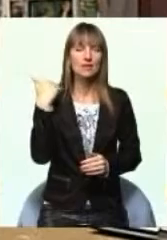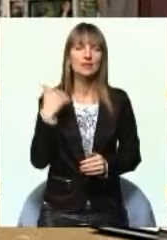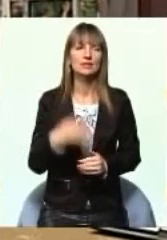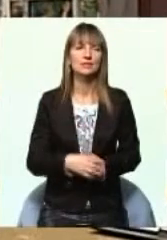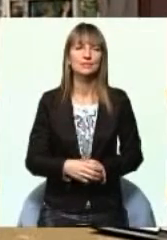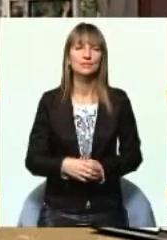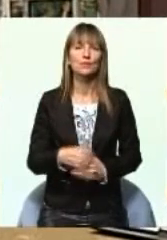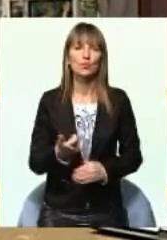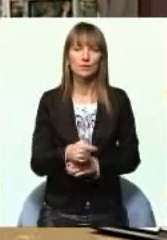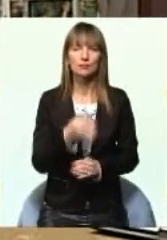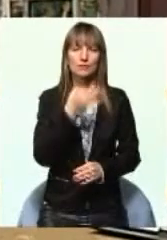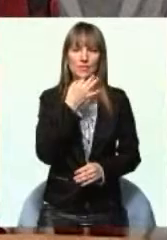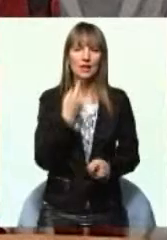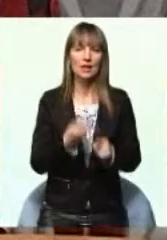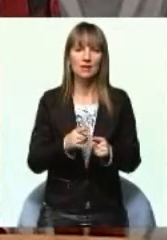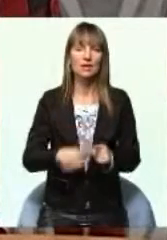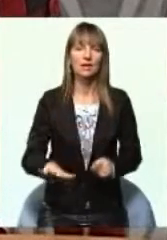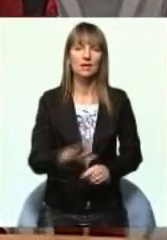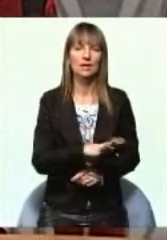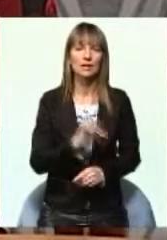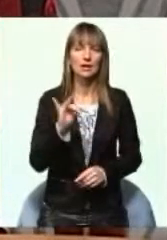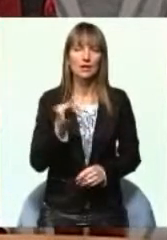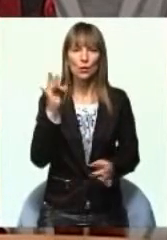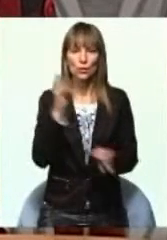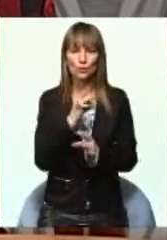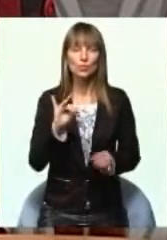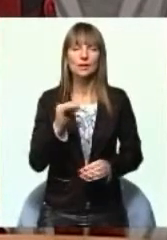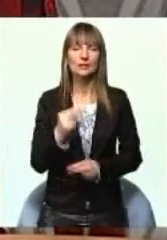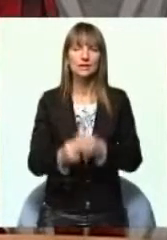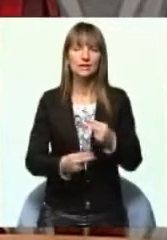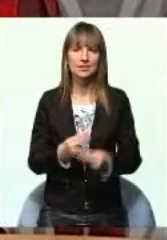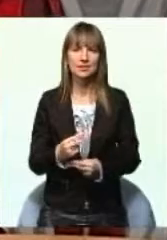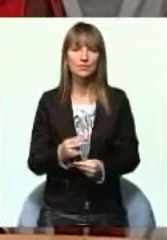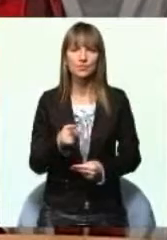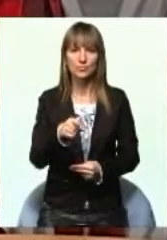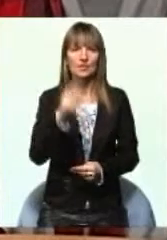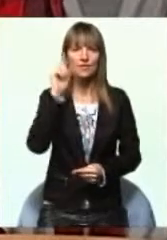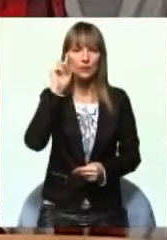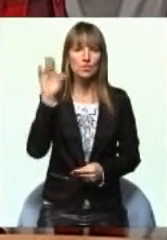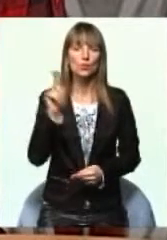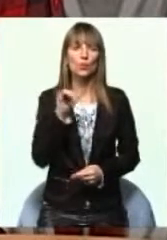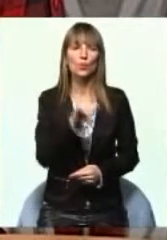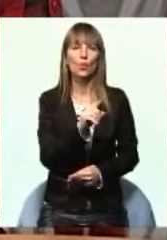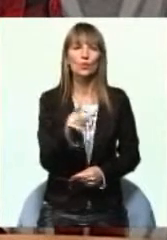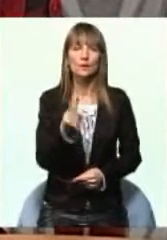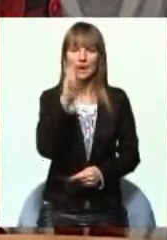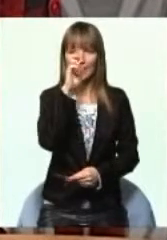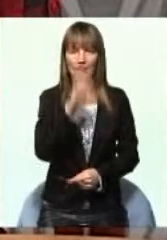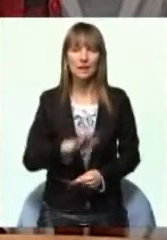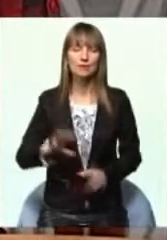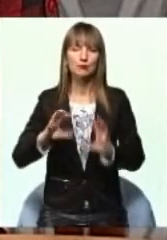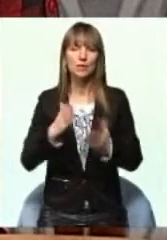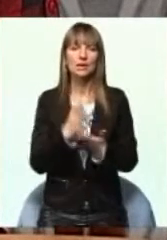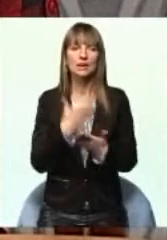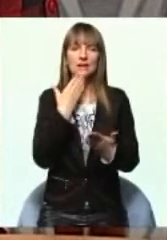древність. Дуже тобі подобається ця країна і культура, і традиції, так, напевно? Mm-hmm. А чи відомо тобі, що у кожній країні світу є своя кухня і